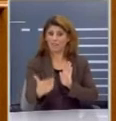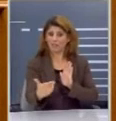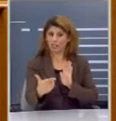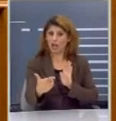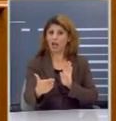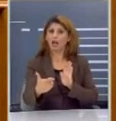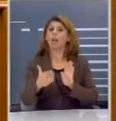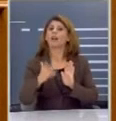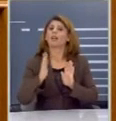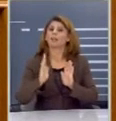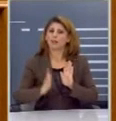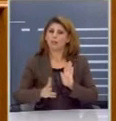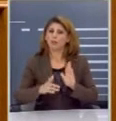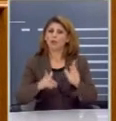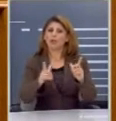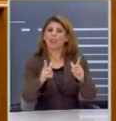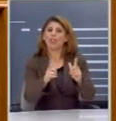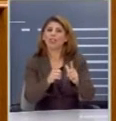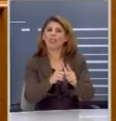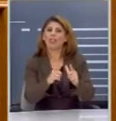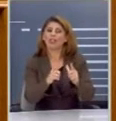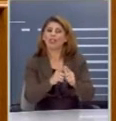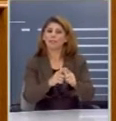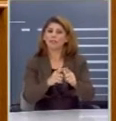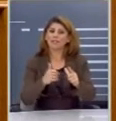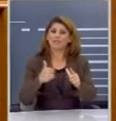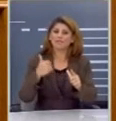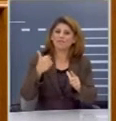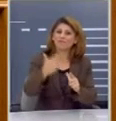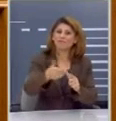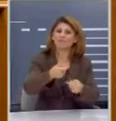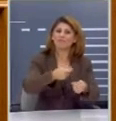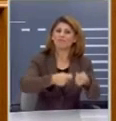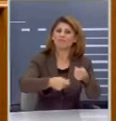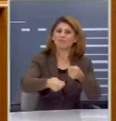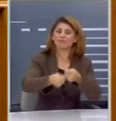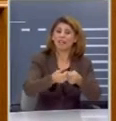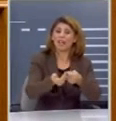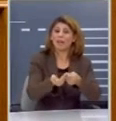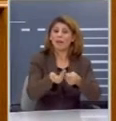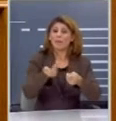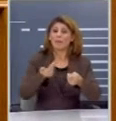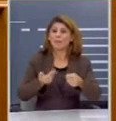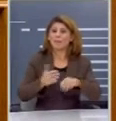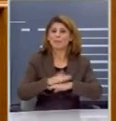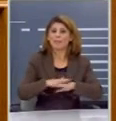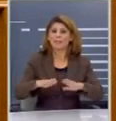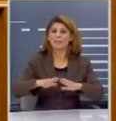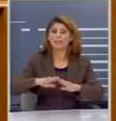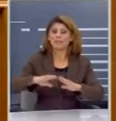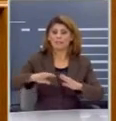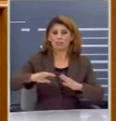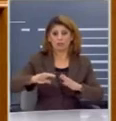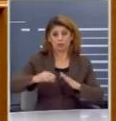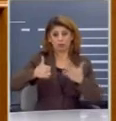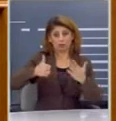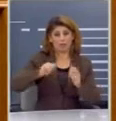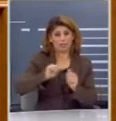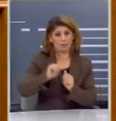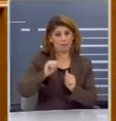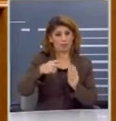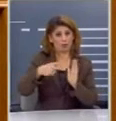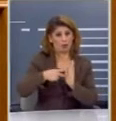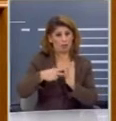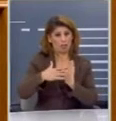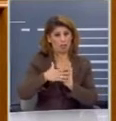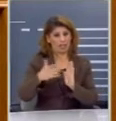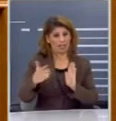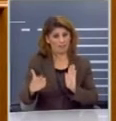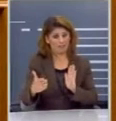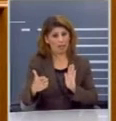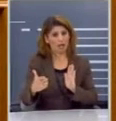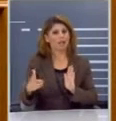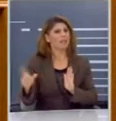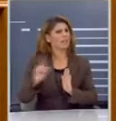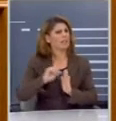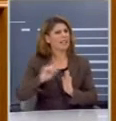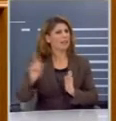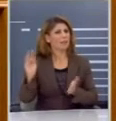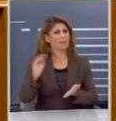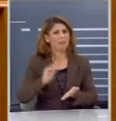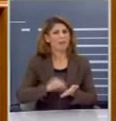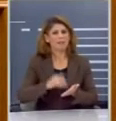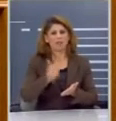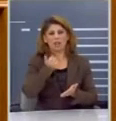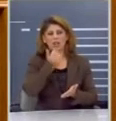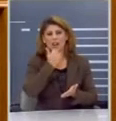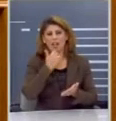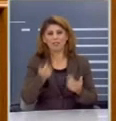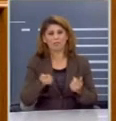βγούμε δοκιμαστικά στις αγορές πριν λήξει το πρώτο εξάμηνο του 2017, για να μην επαναληφθούν τα λάθη που